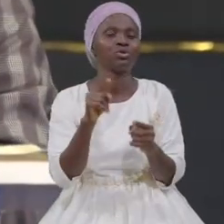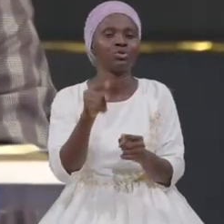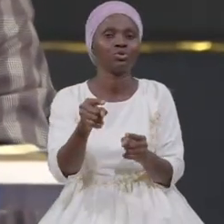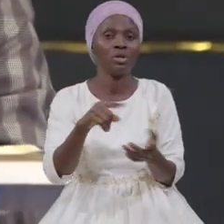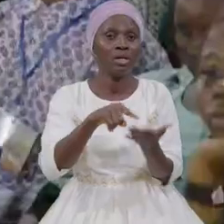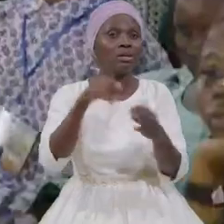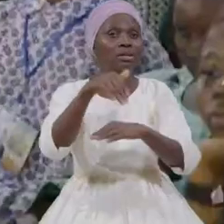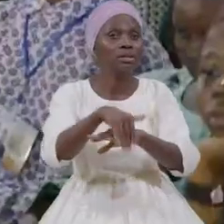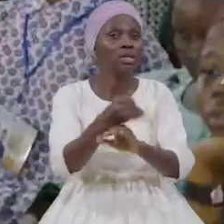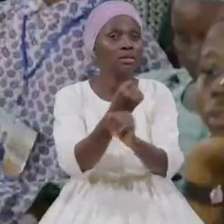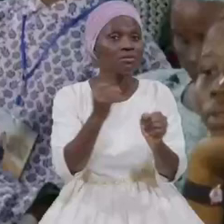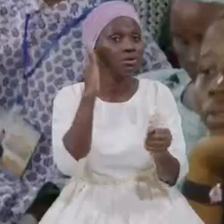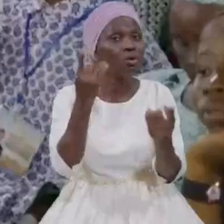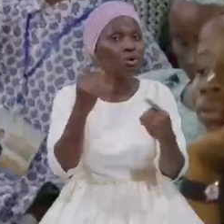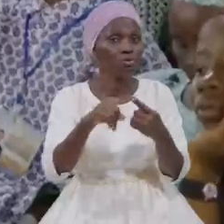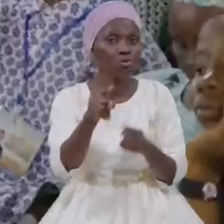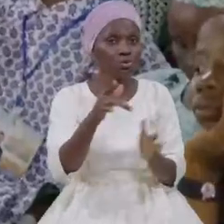salut te parviendra.